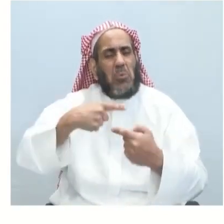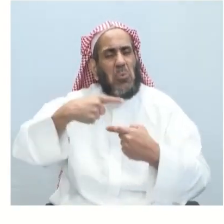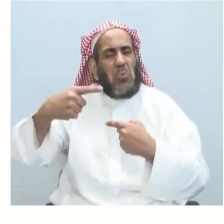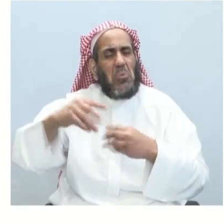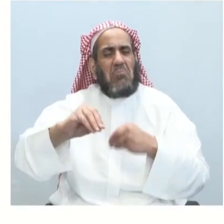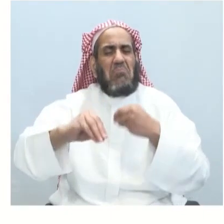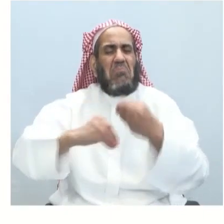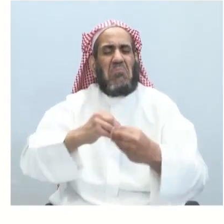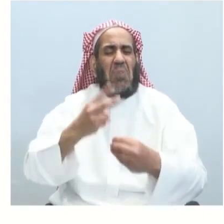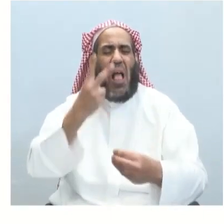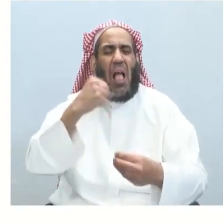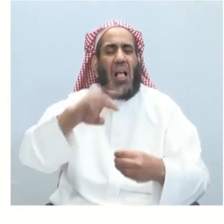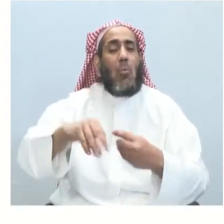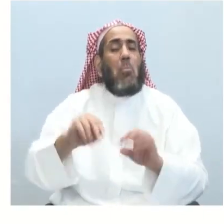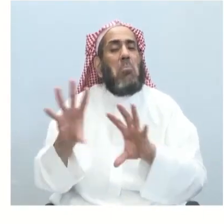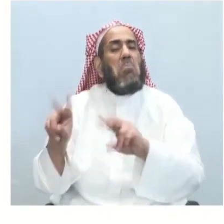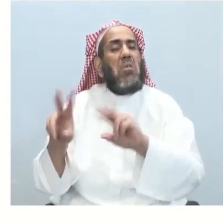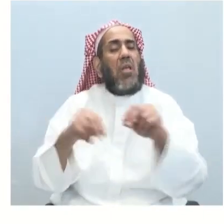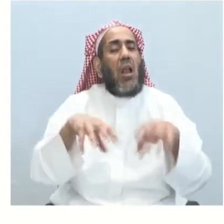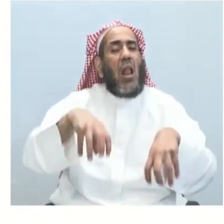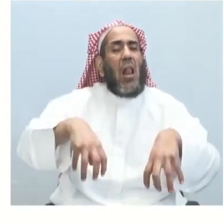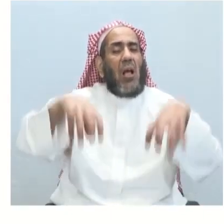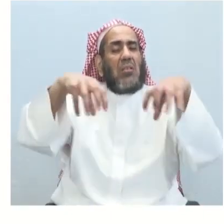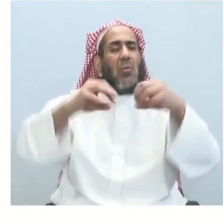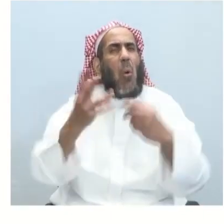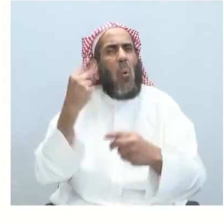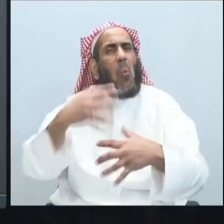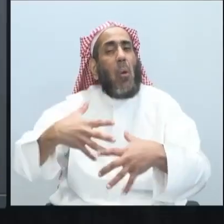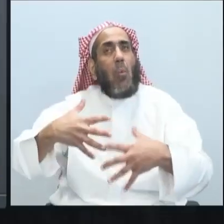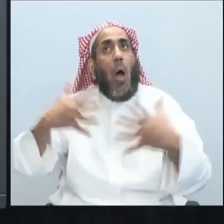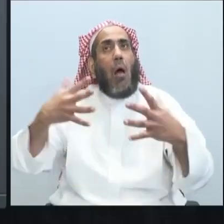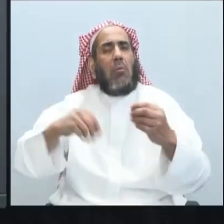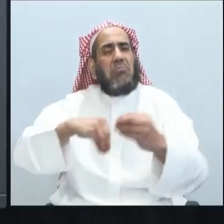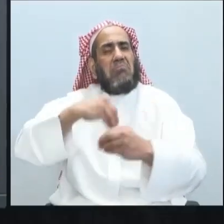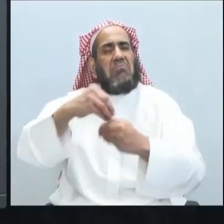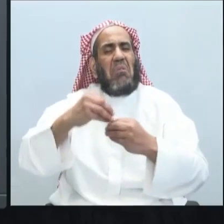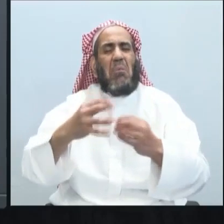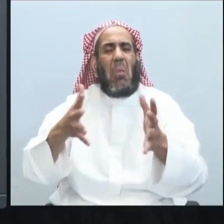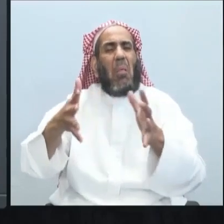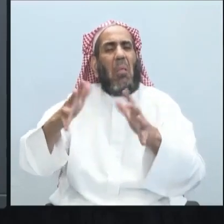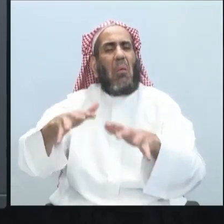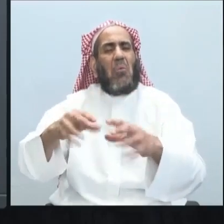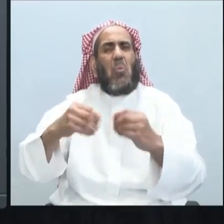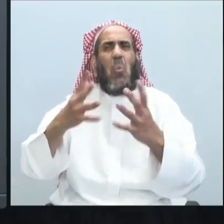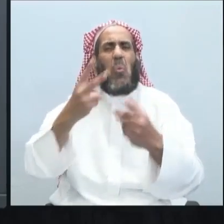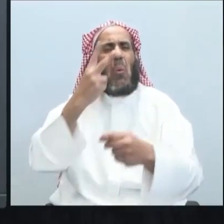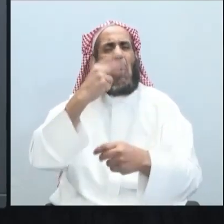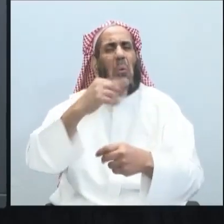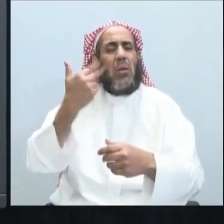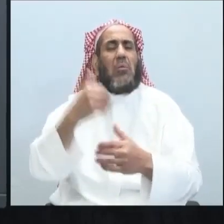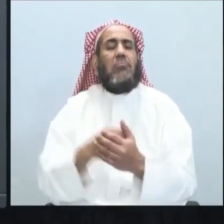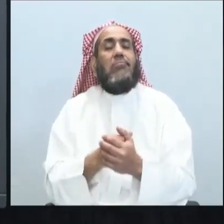باليا وقديما كذلك هذا القصر بعد فتره طويله الان اصبح مثل القديم مثل البالي بعد ان كان قصرا جديدا كل ياتي